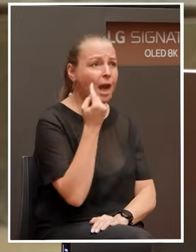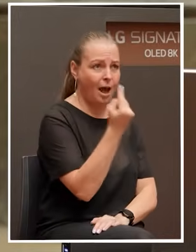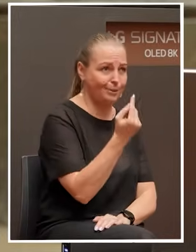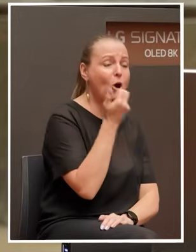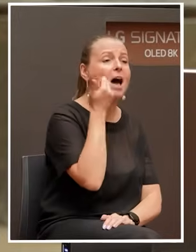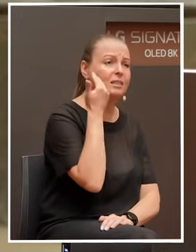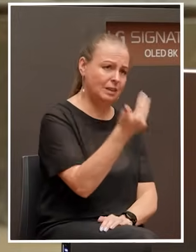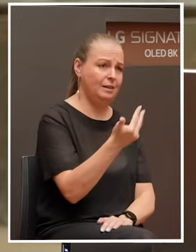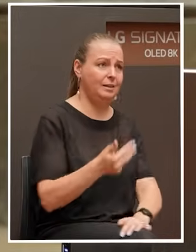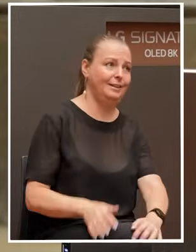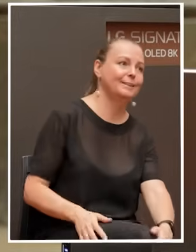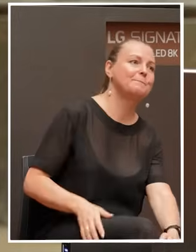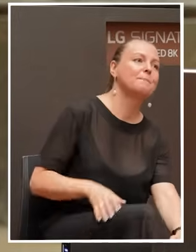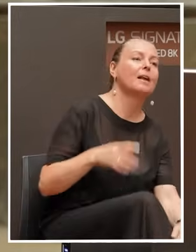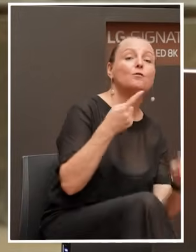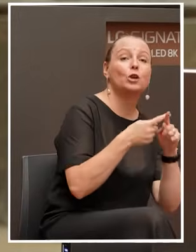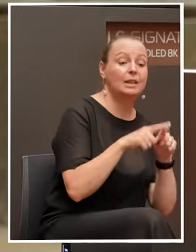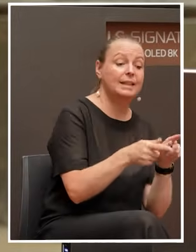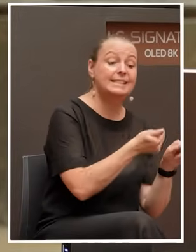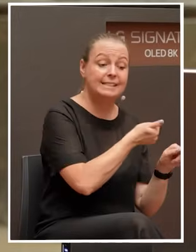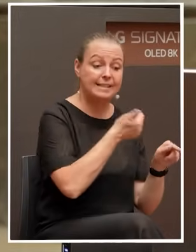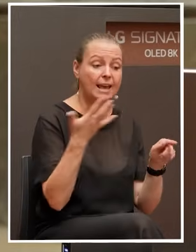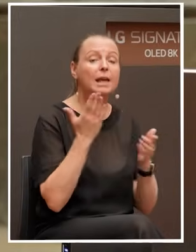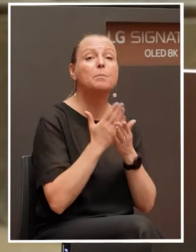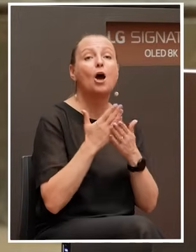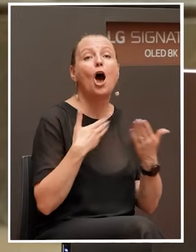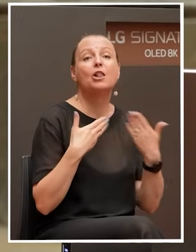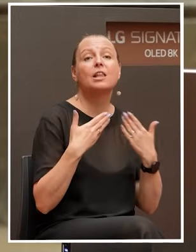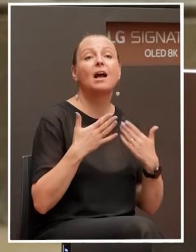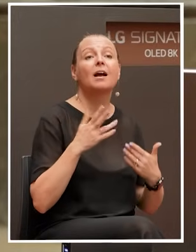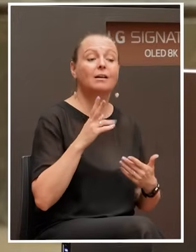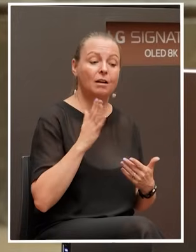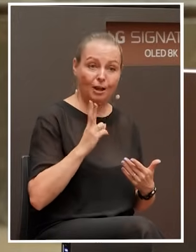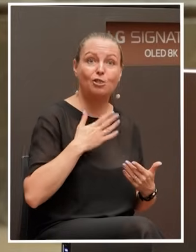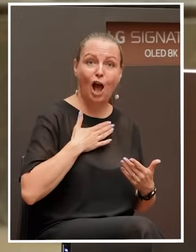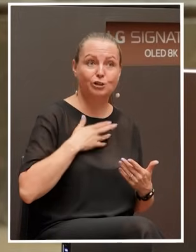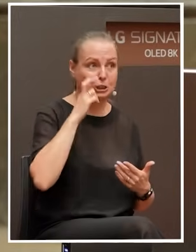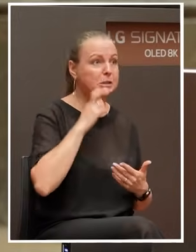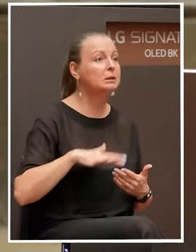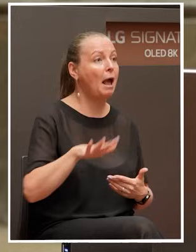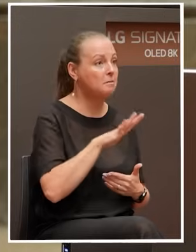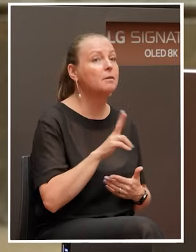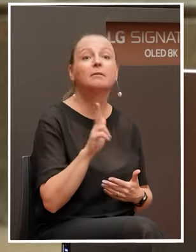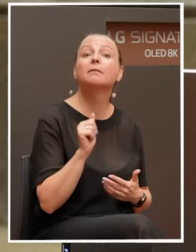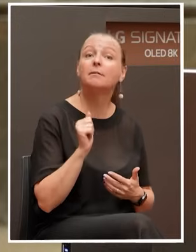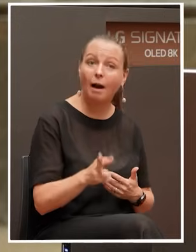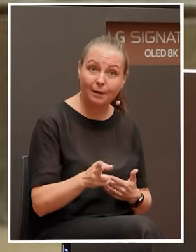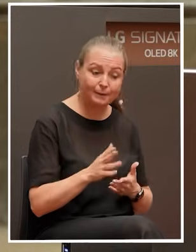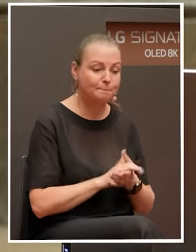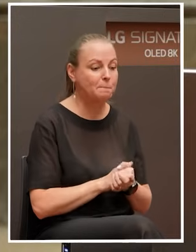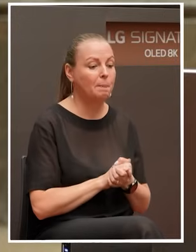А этот... Серия имеет отношение к нашей с вами стране. Сейчас вам расскажу вставную